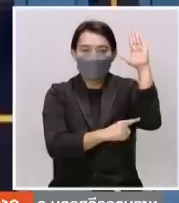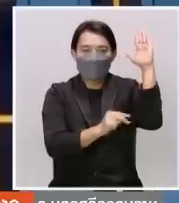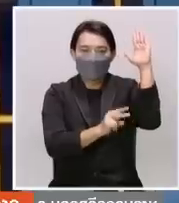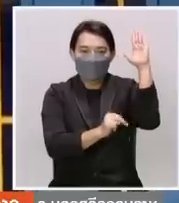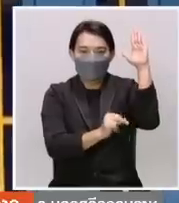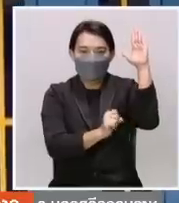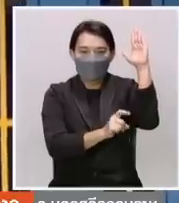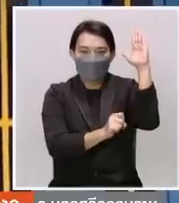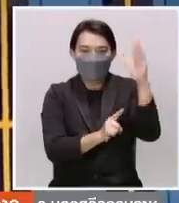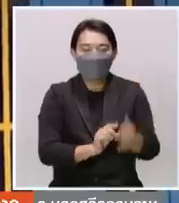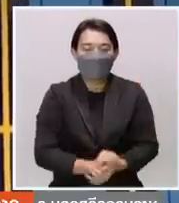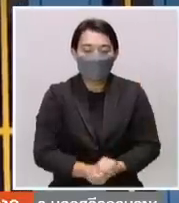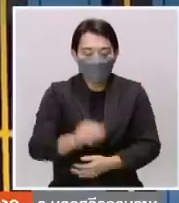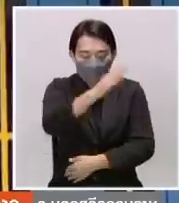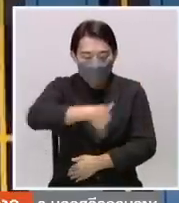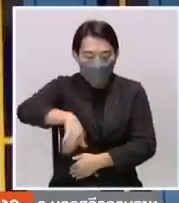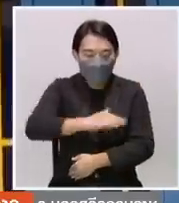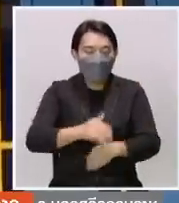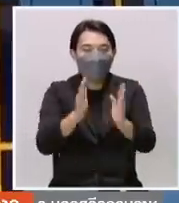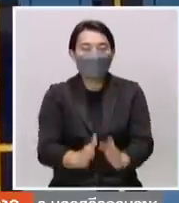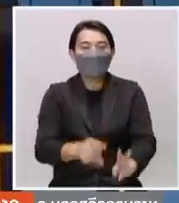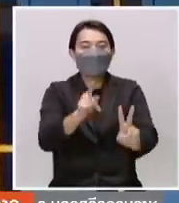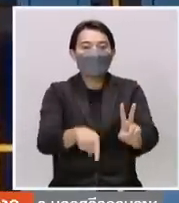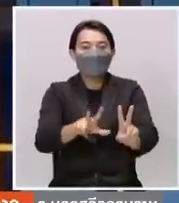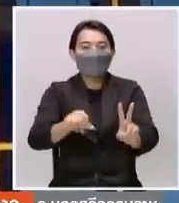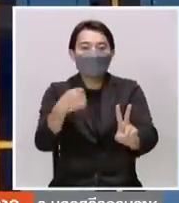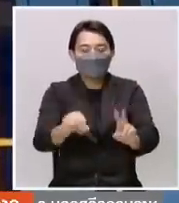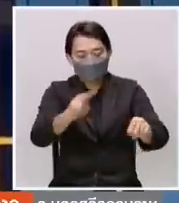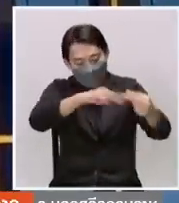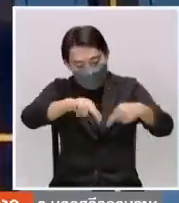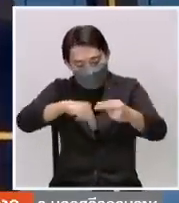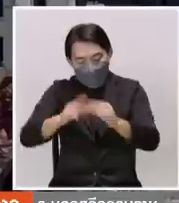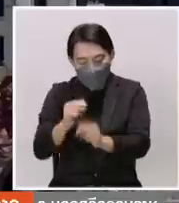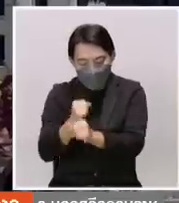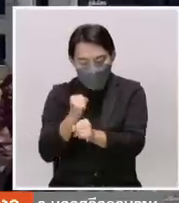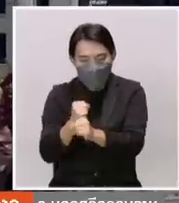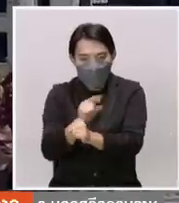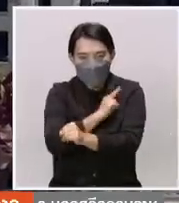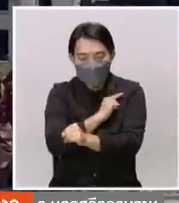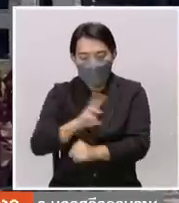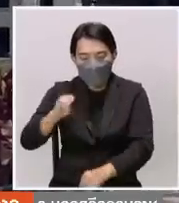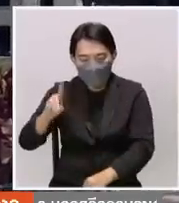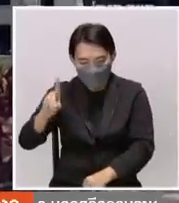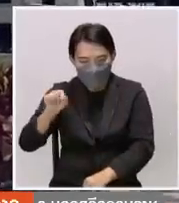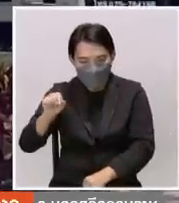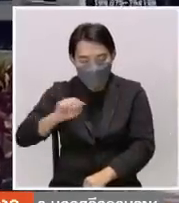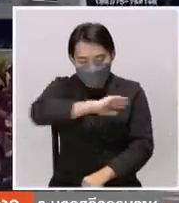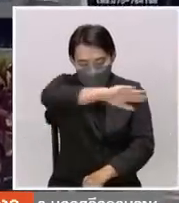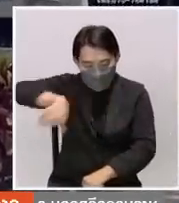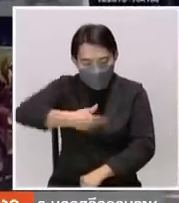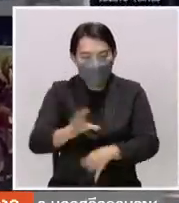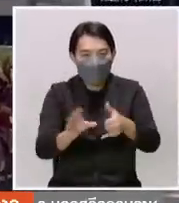าเชื้อในผู้ต้องขังทุกคนรวม 2,310 รายและเจ้าหน้าที่61คนพบว่ามีผู้ติดเชื้อทั้งหม